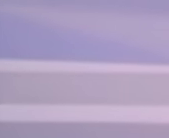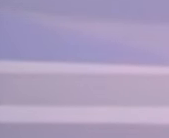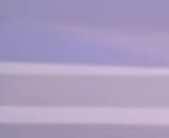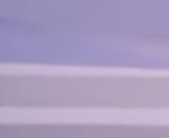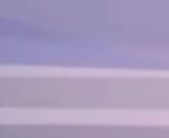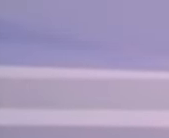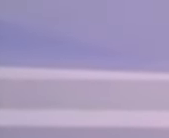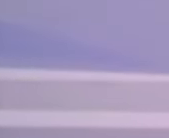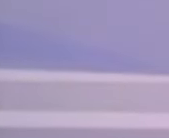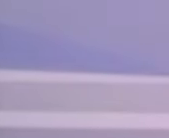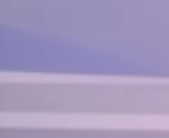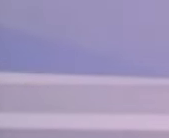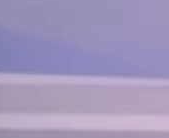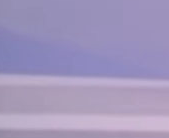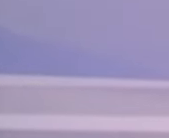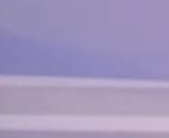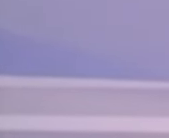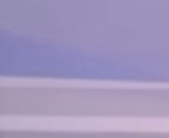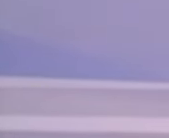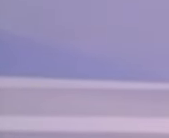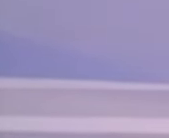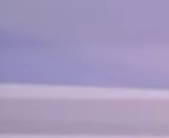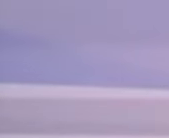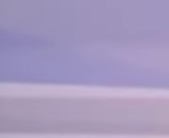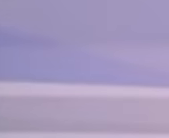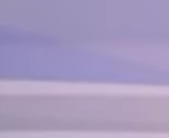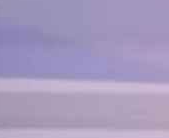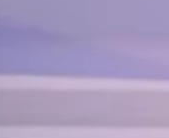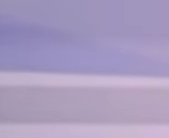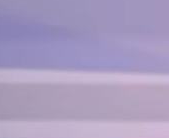GMA Integrated News sa YouTube. Sa mga kapuso